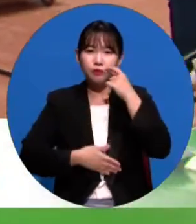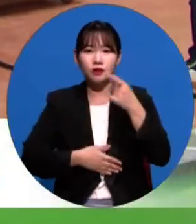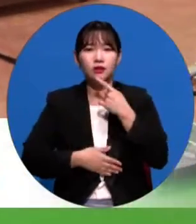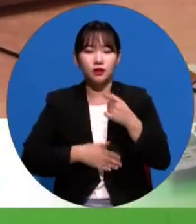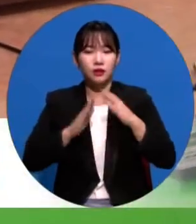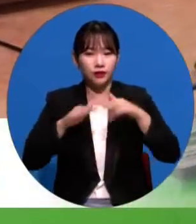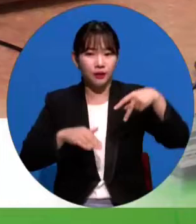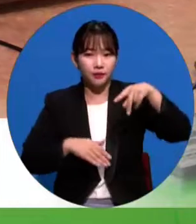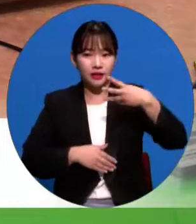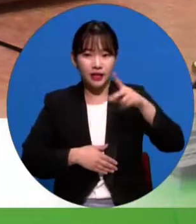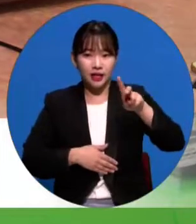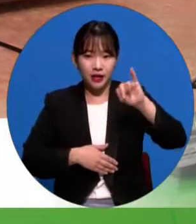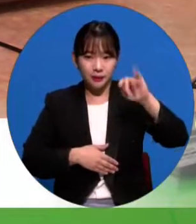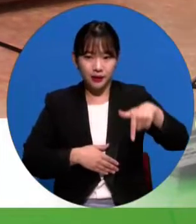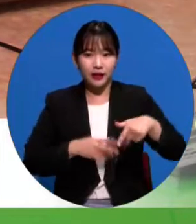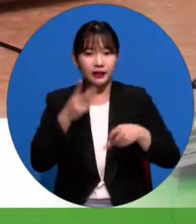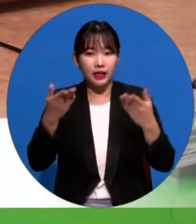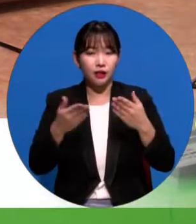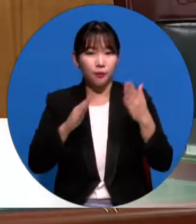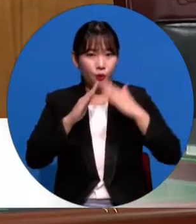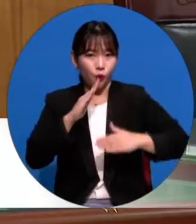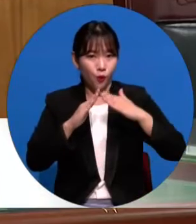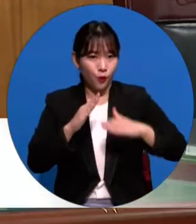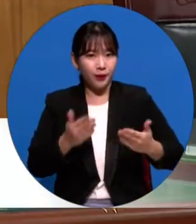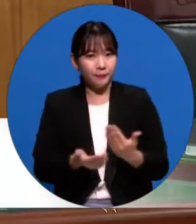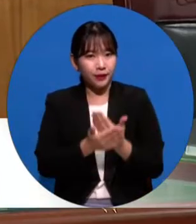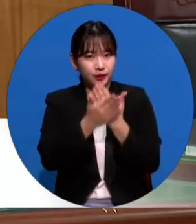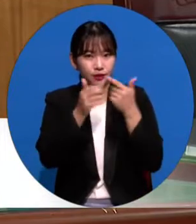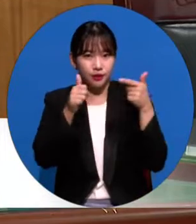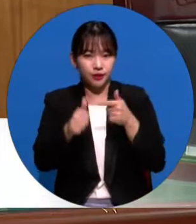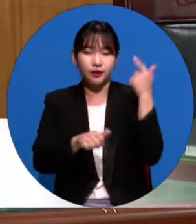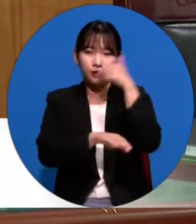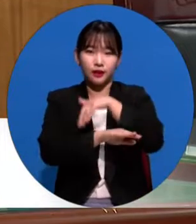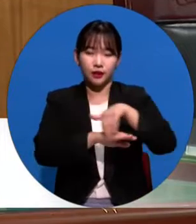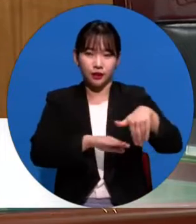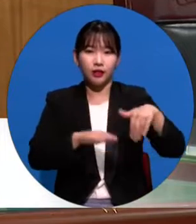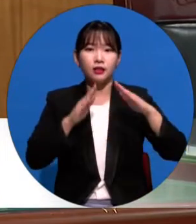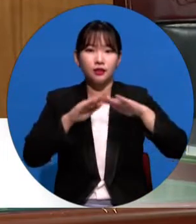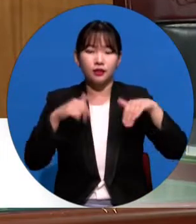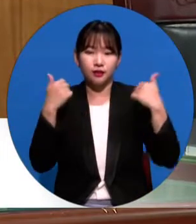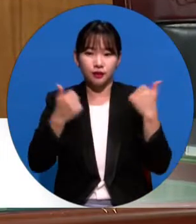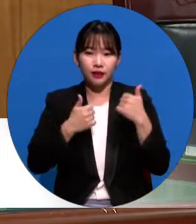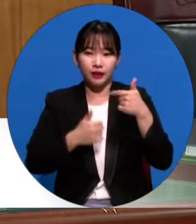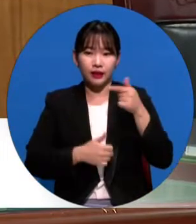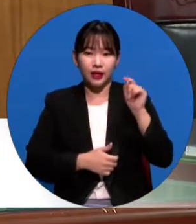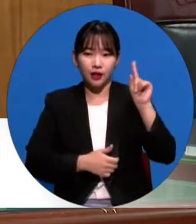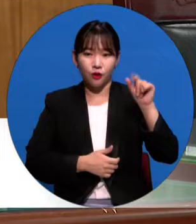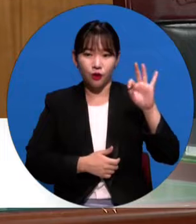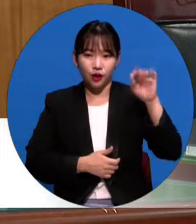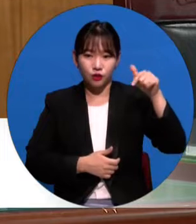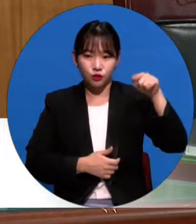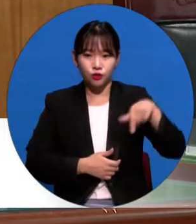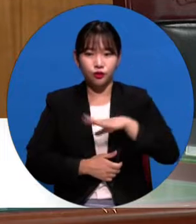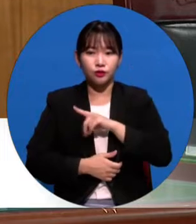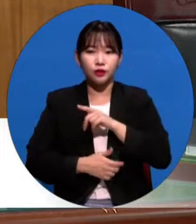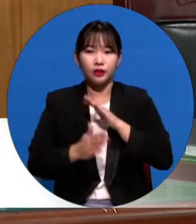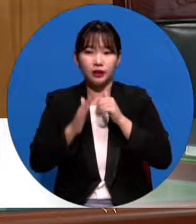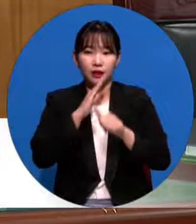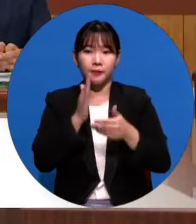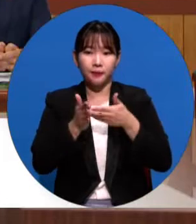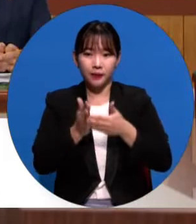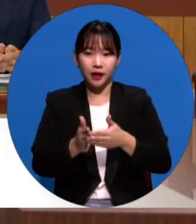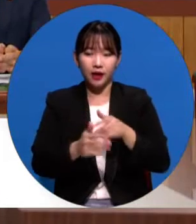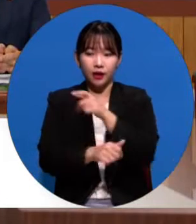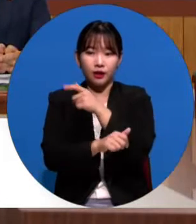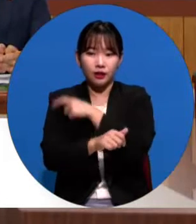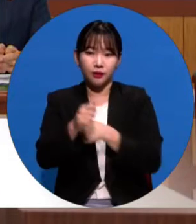전남의 세라믹 산업이 본격 육성될 전망입니다. 전남도의회 나광국 의원이 대표 발의해